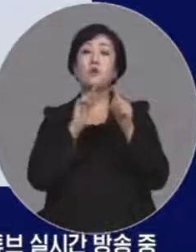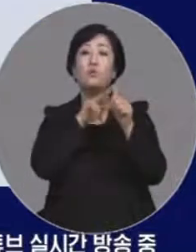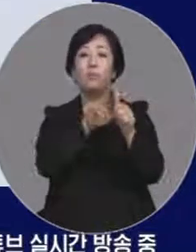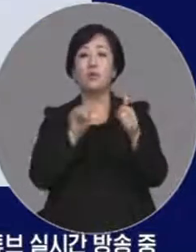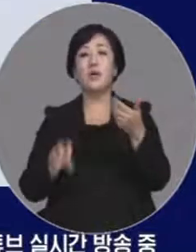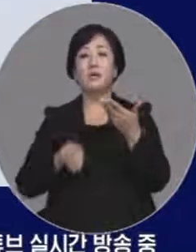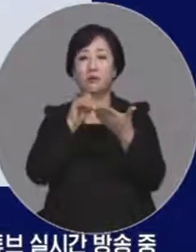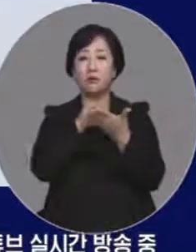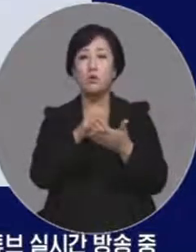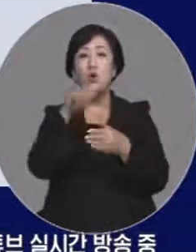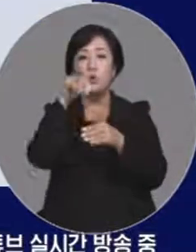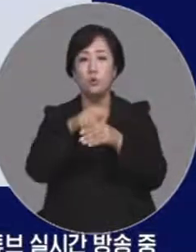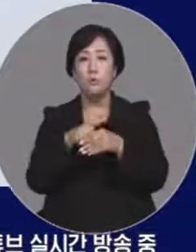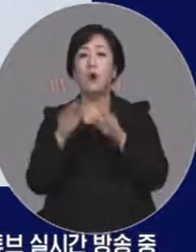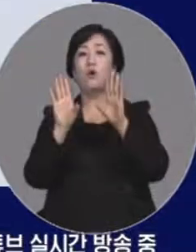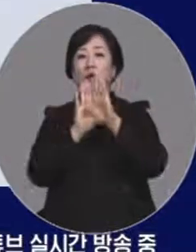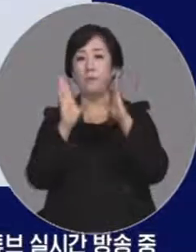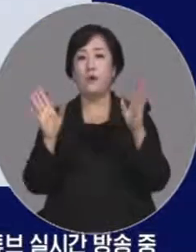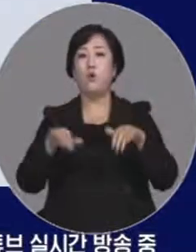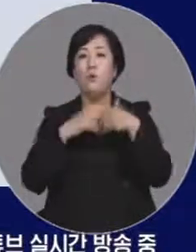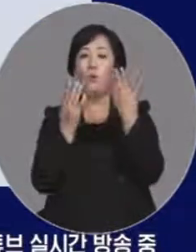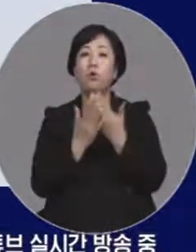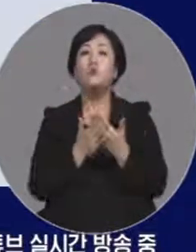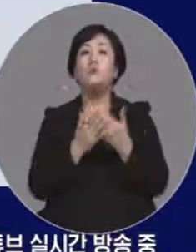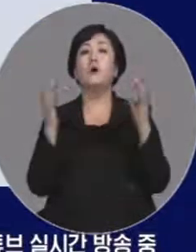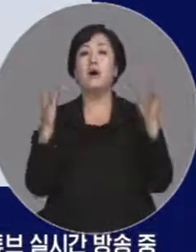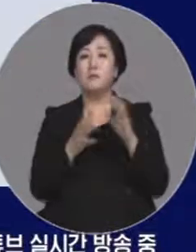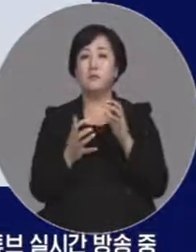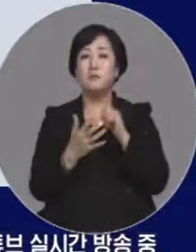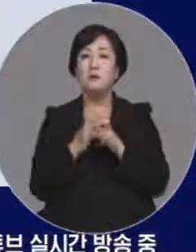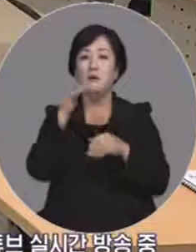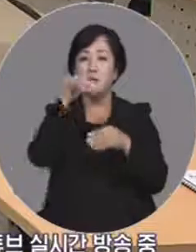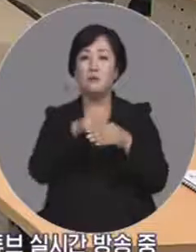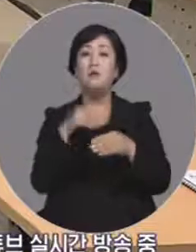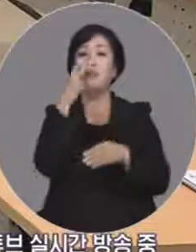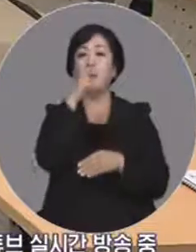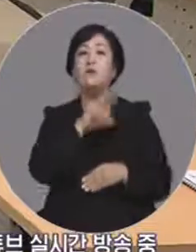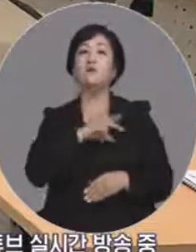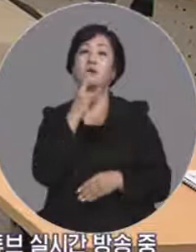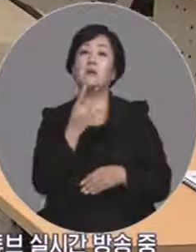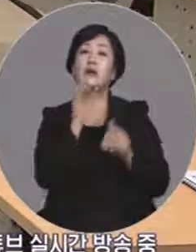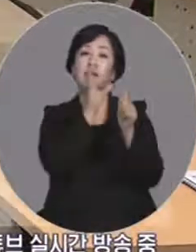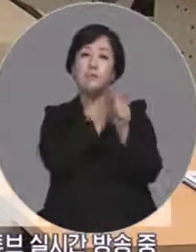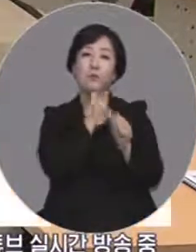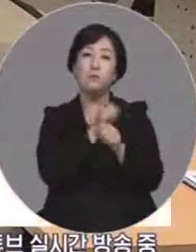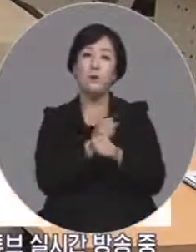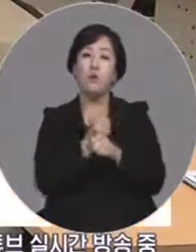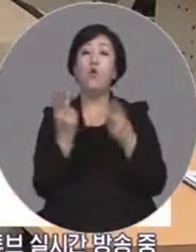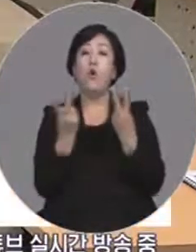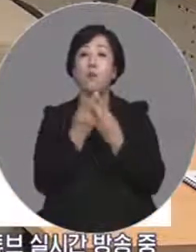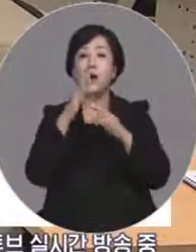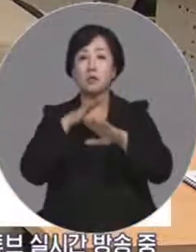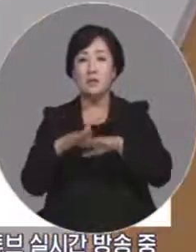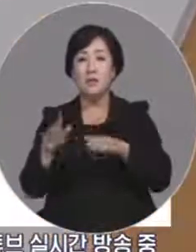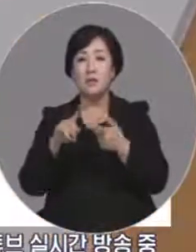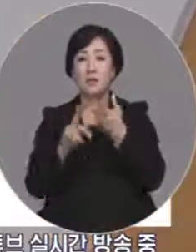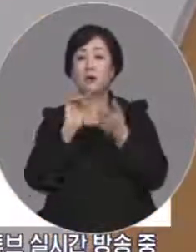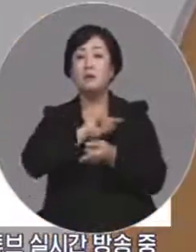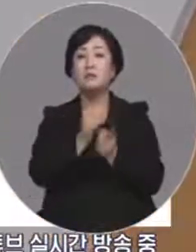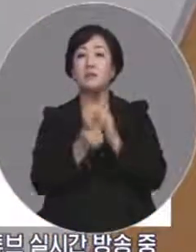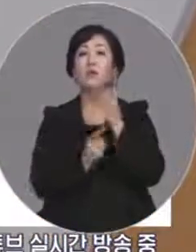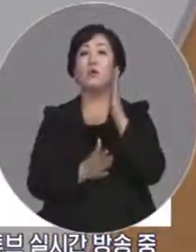등록, 투표와 개표까지는 울산시 선관위가 주관합니다. 투표 방식과 선거일은